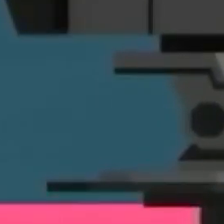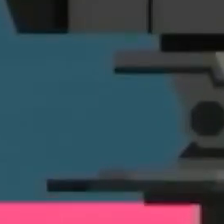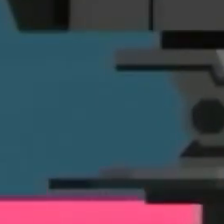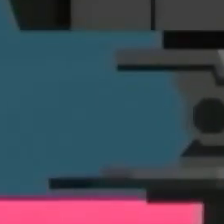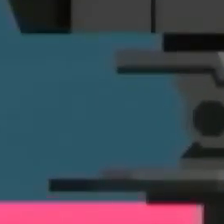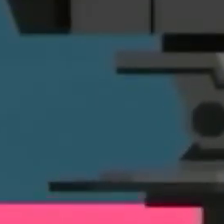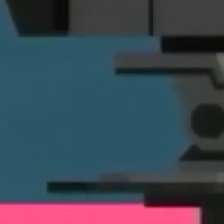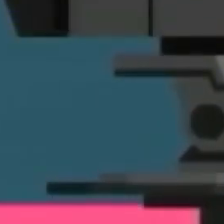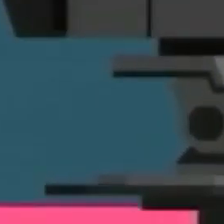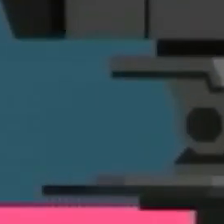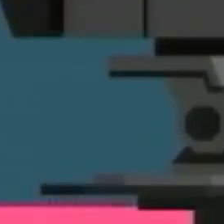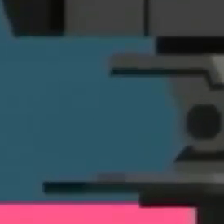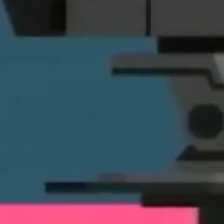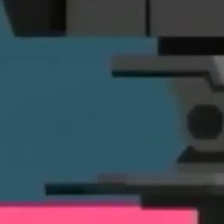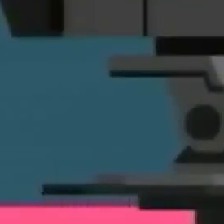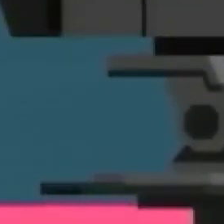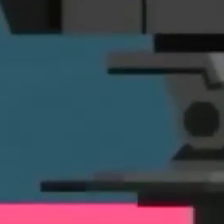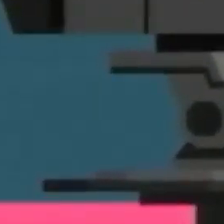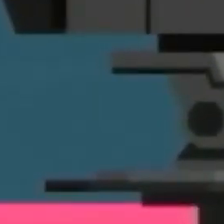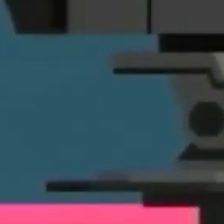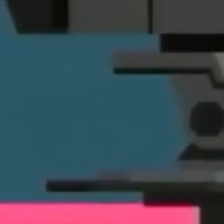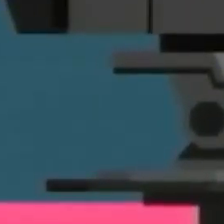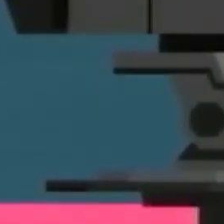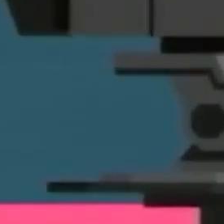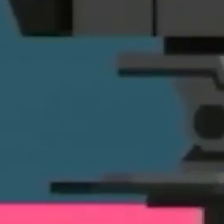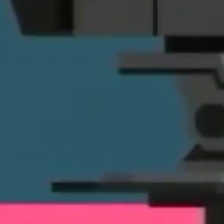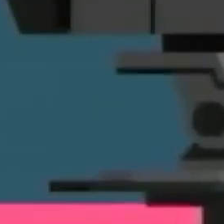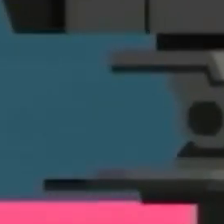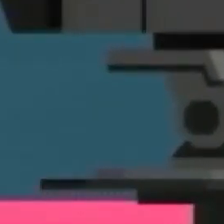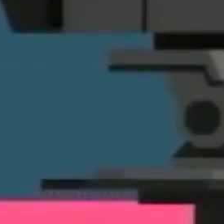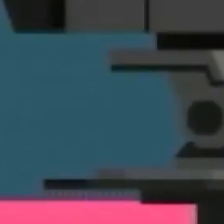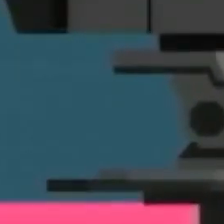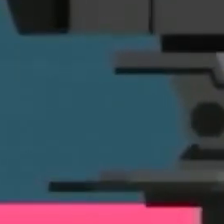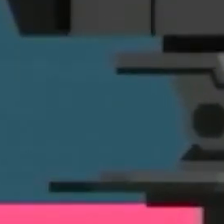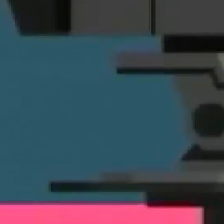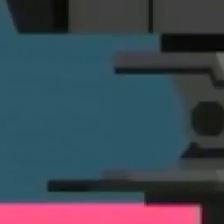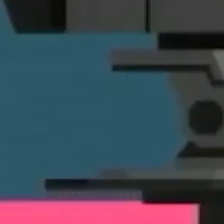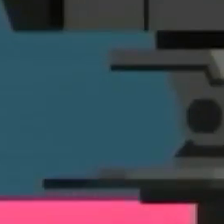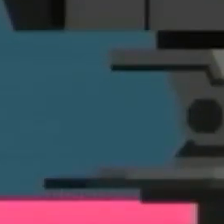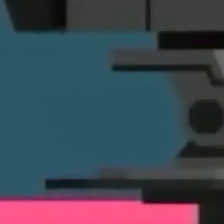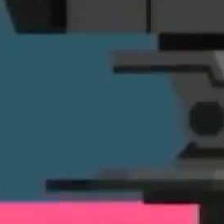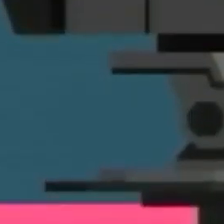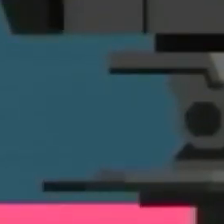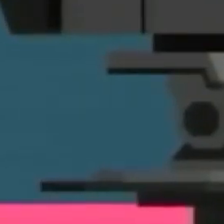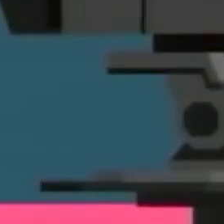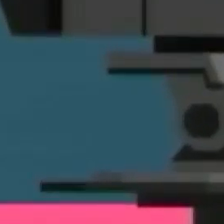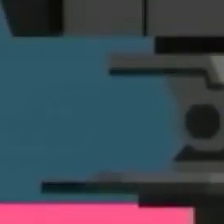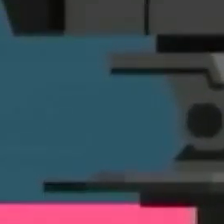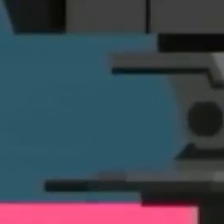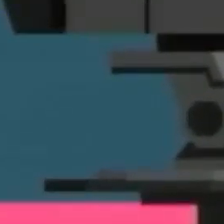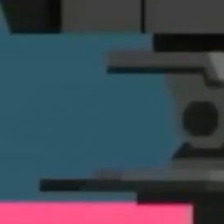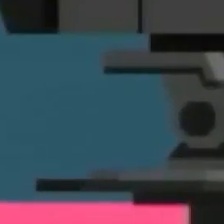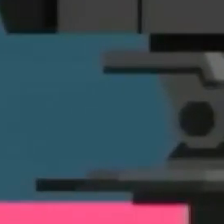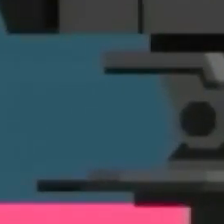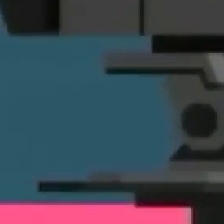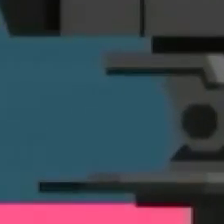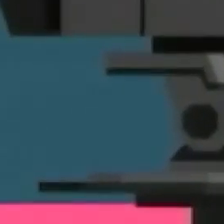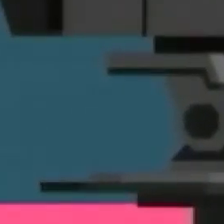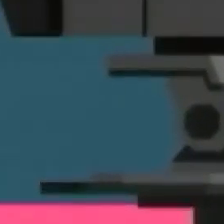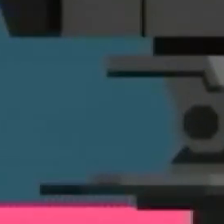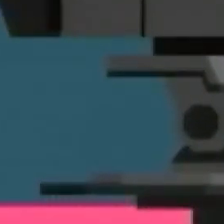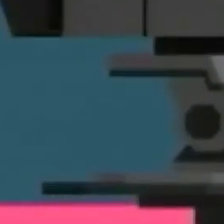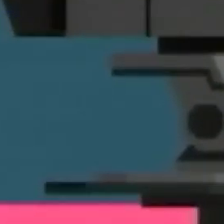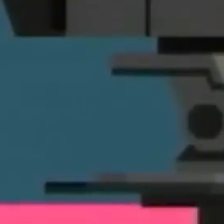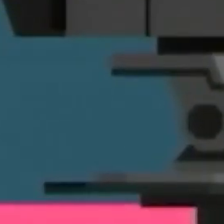معنا الدنيا تحلى، نحو علشانك هي ومين، وكل مرة موضوع يهمك ده شايل